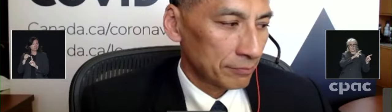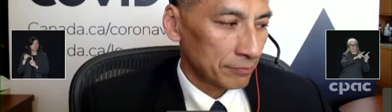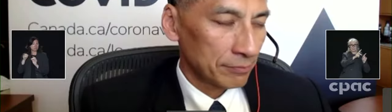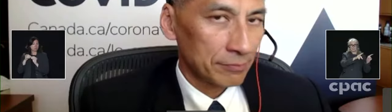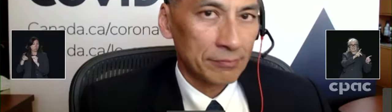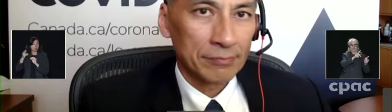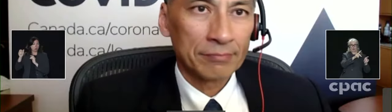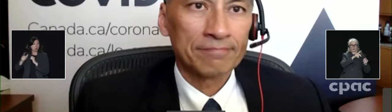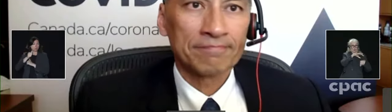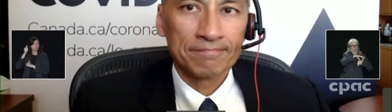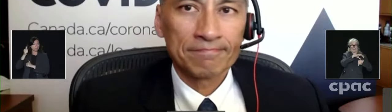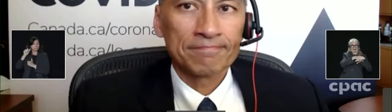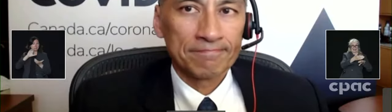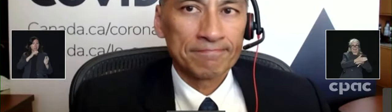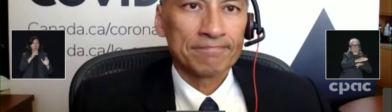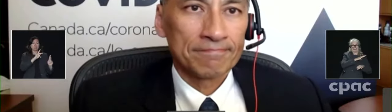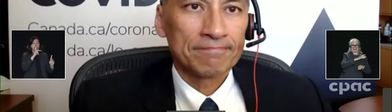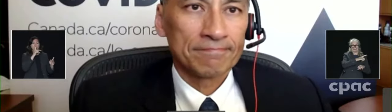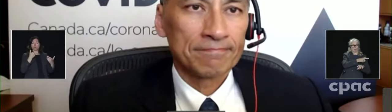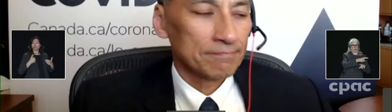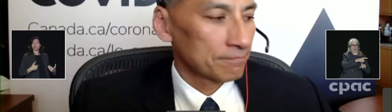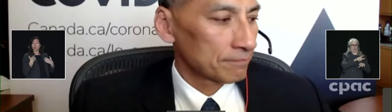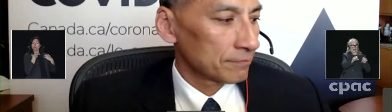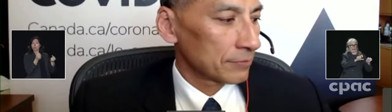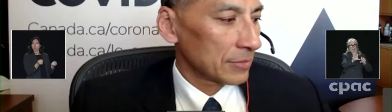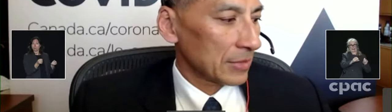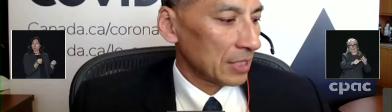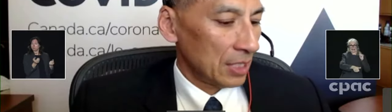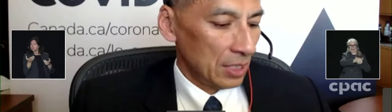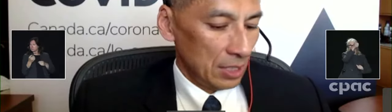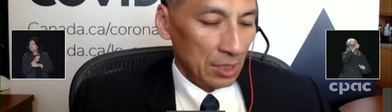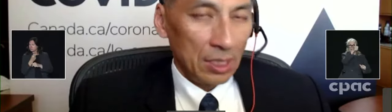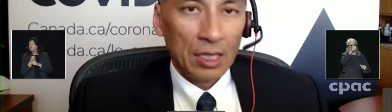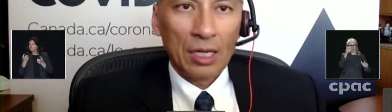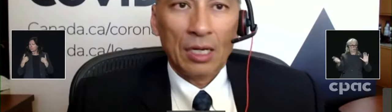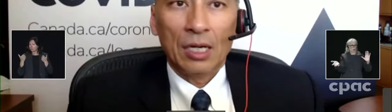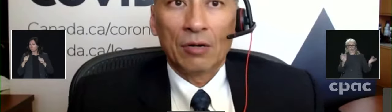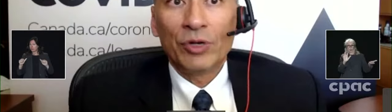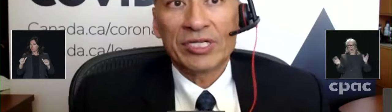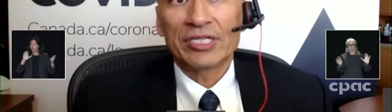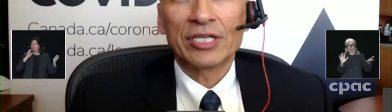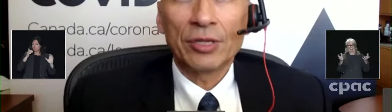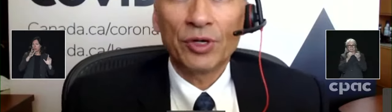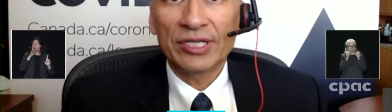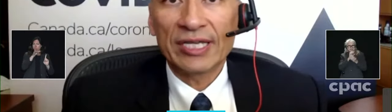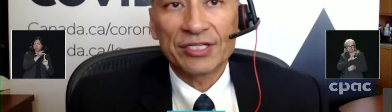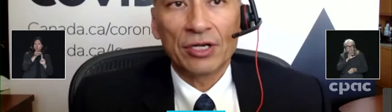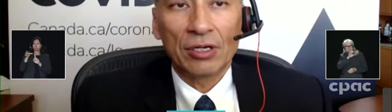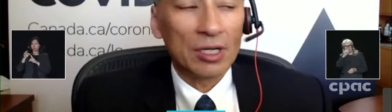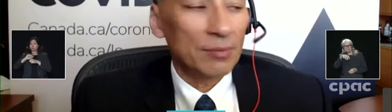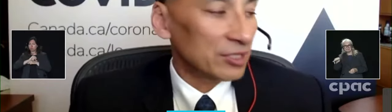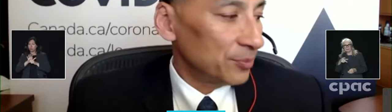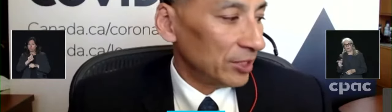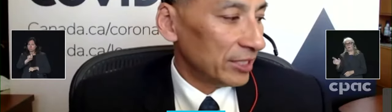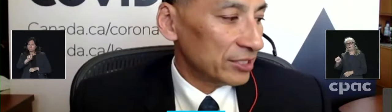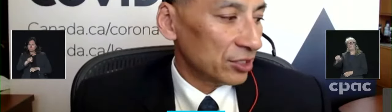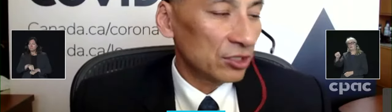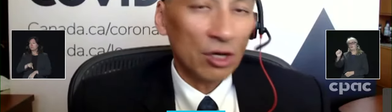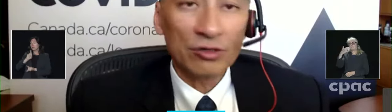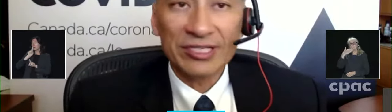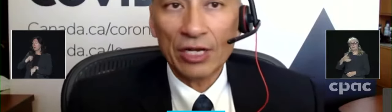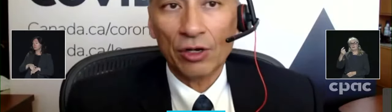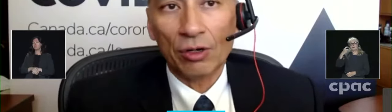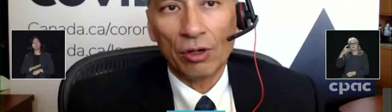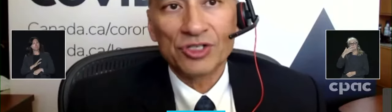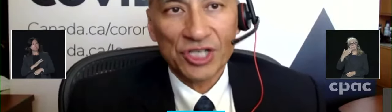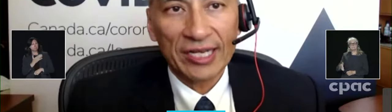préalables, des conditions préalables. Est-ce qu'on a des données là-dessus? Ah oui, c'est une bonne question. Merci pour la